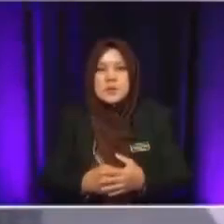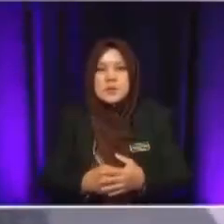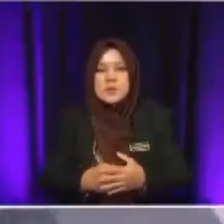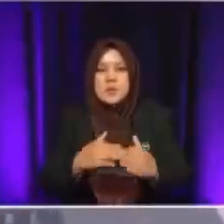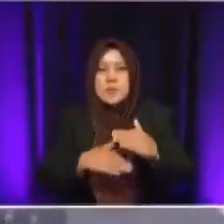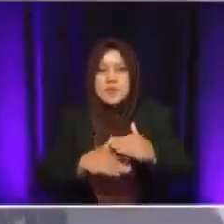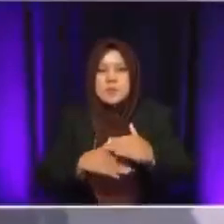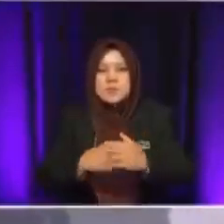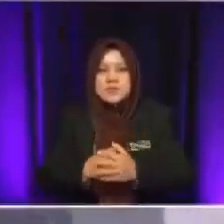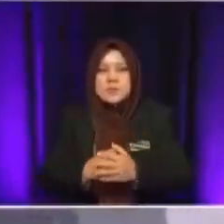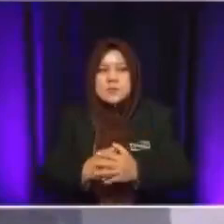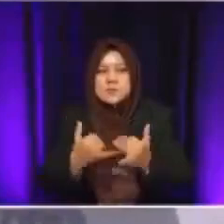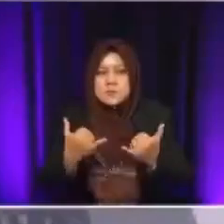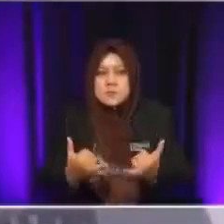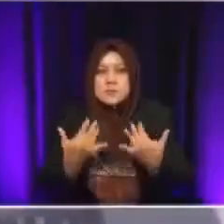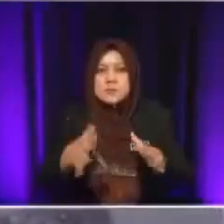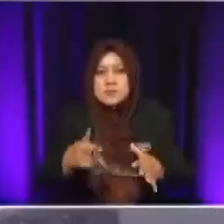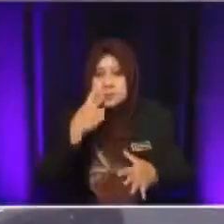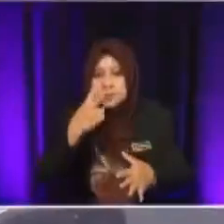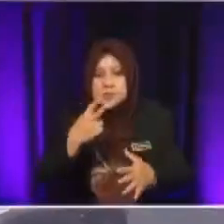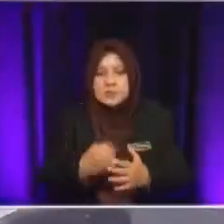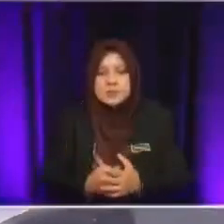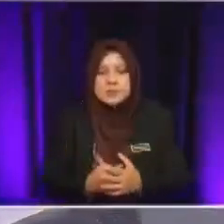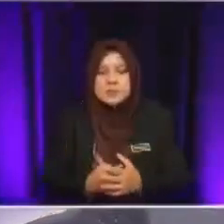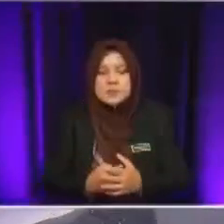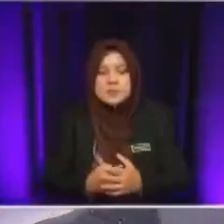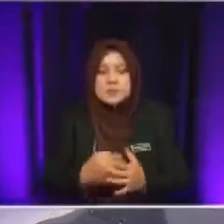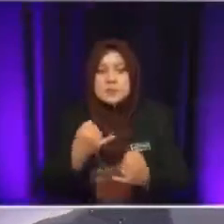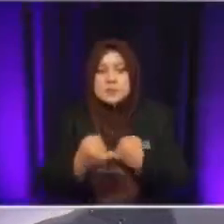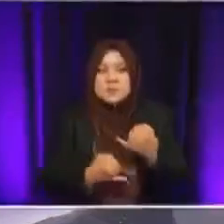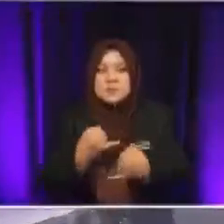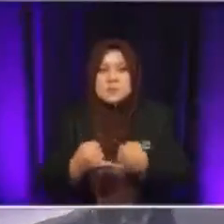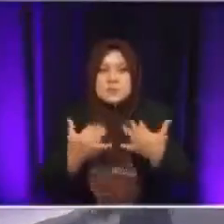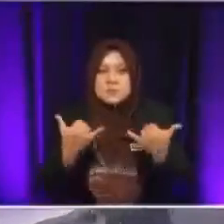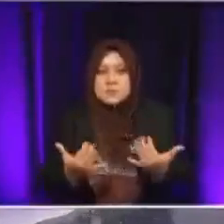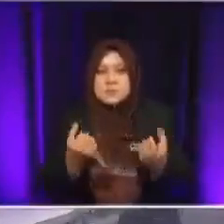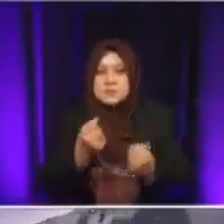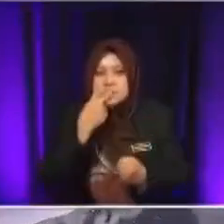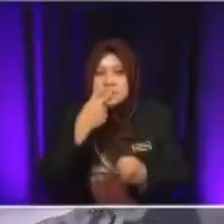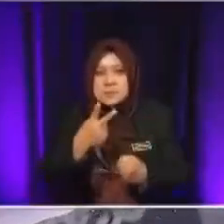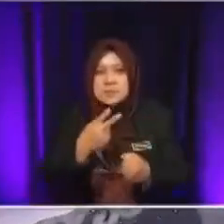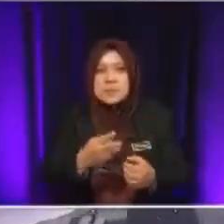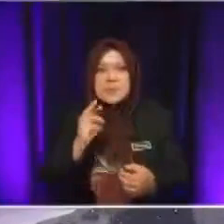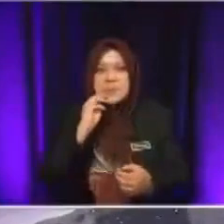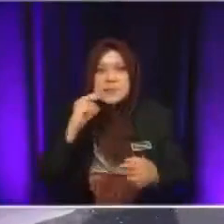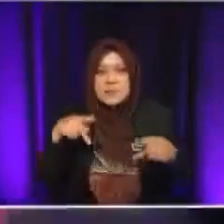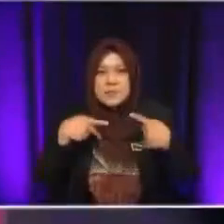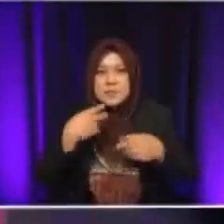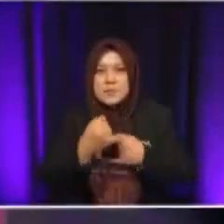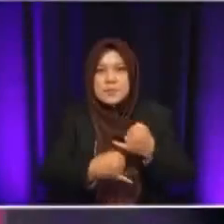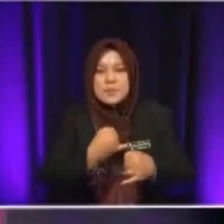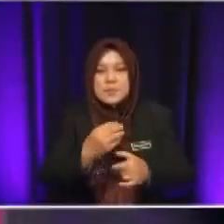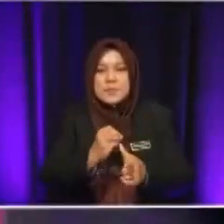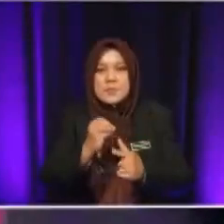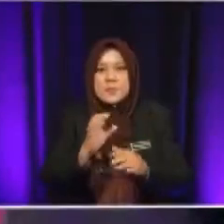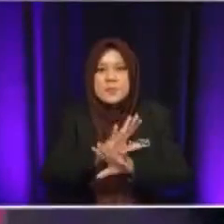kitaran. Sekarang cikgu punya dah nampak. Hasilnya berjaya. Okey, kita nak tengok pula hasil Mira berjaya ke tak berjaya. Cuba Mira